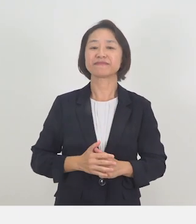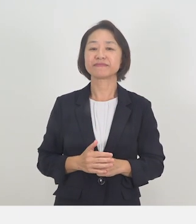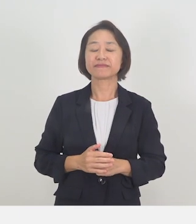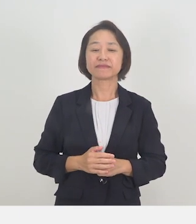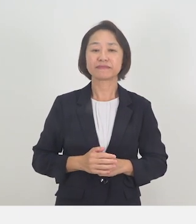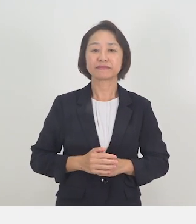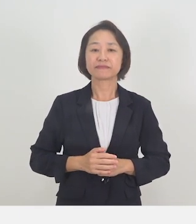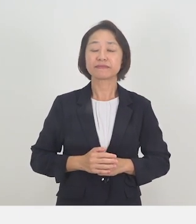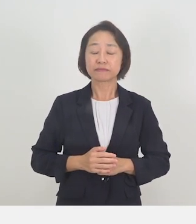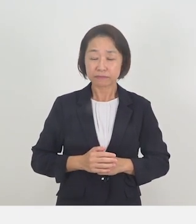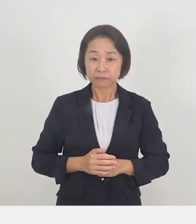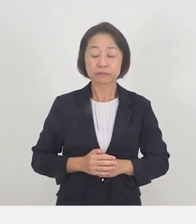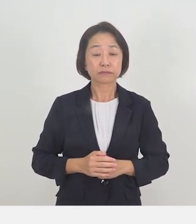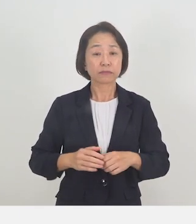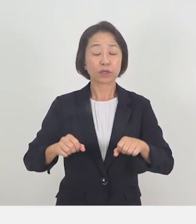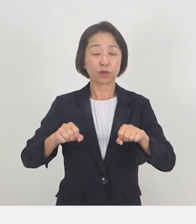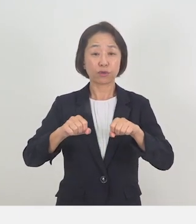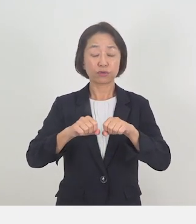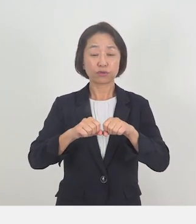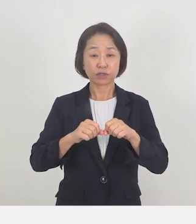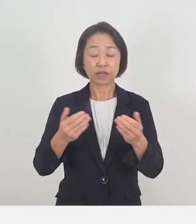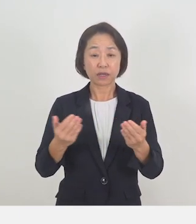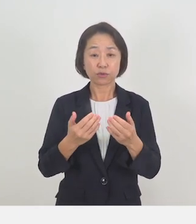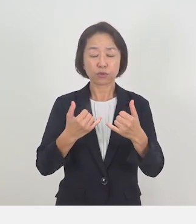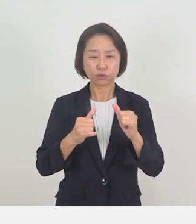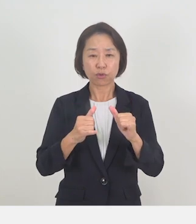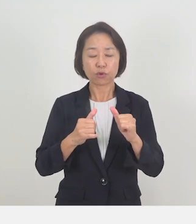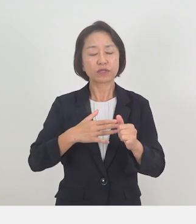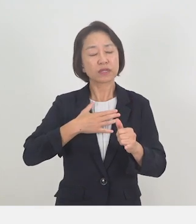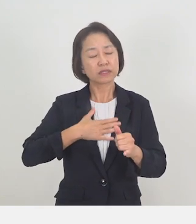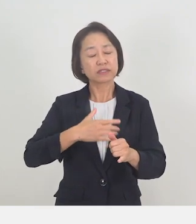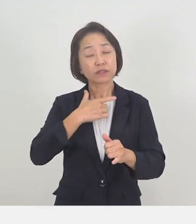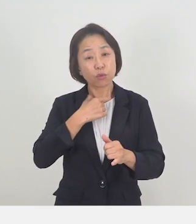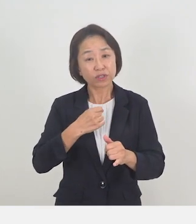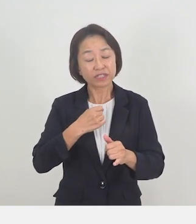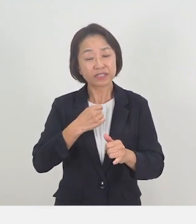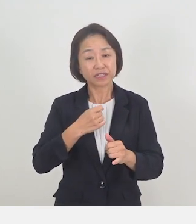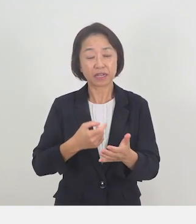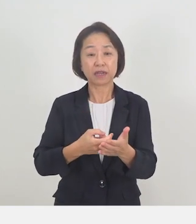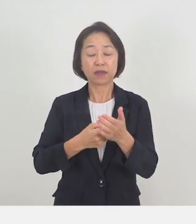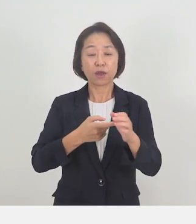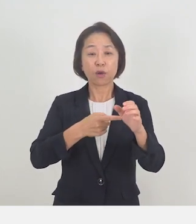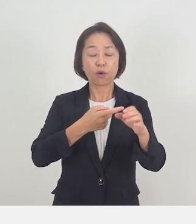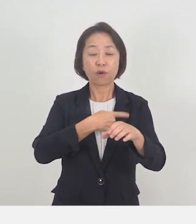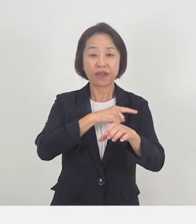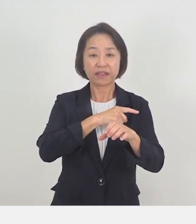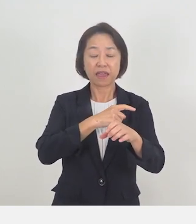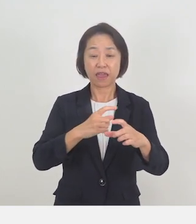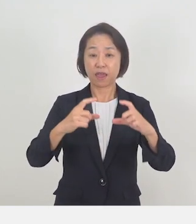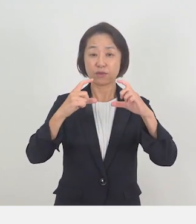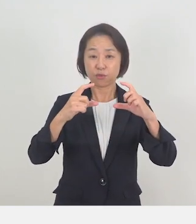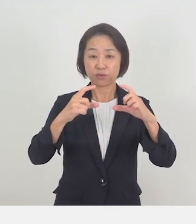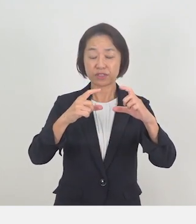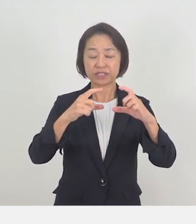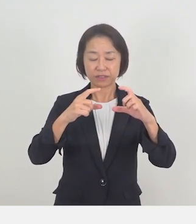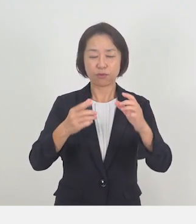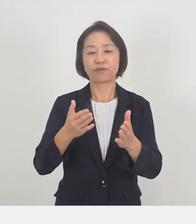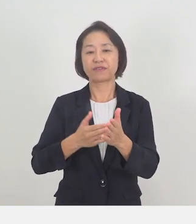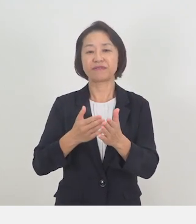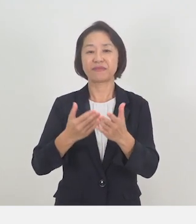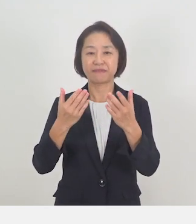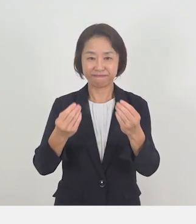ます中海事業者として是非知っておいていただきたい省エネ性能表示制度を中心に説明してまいりまし